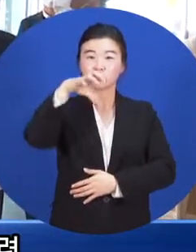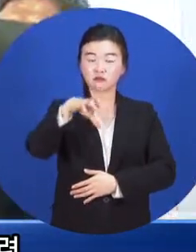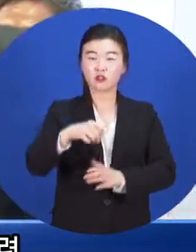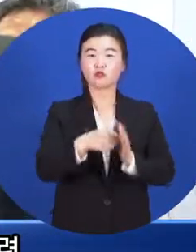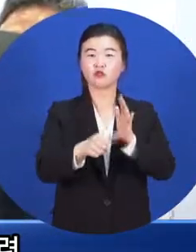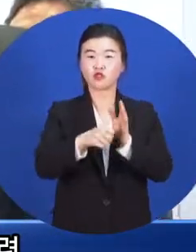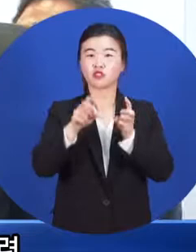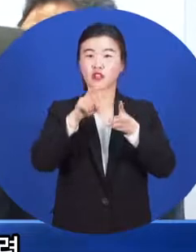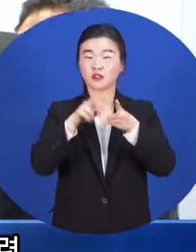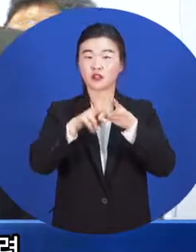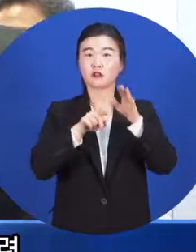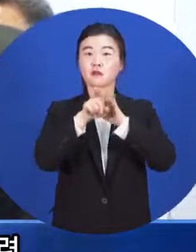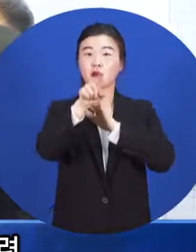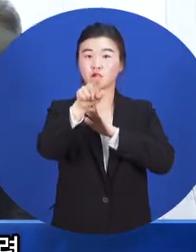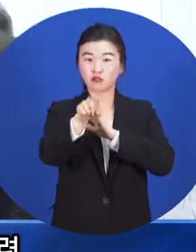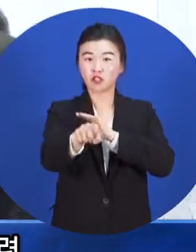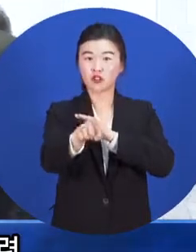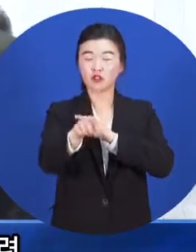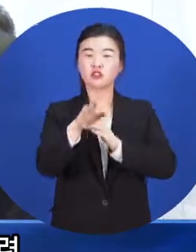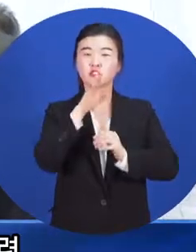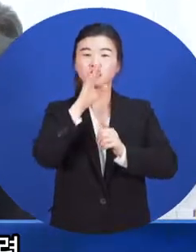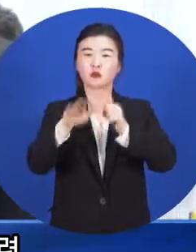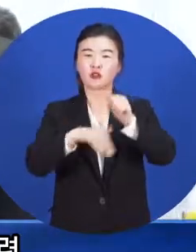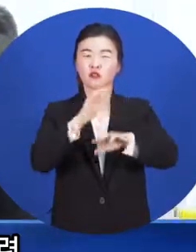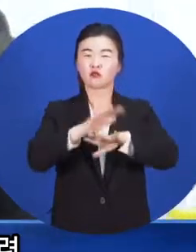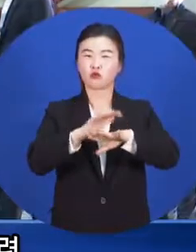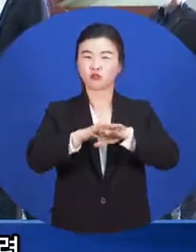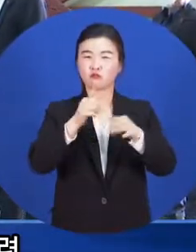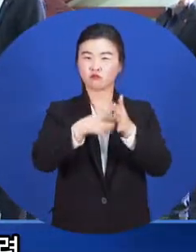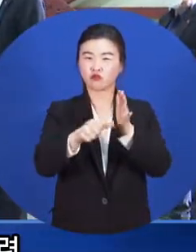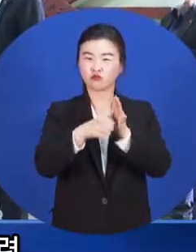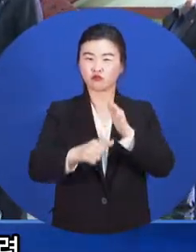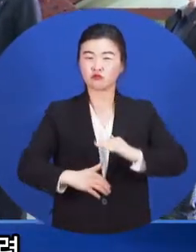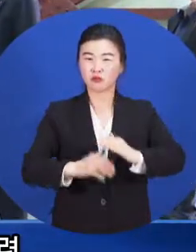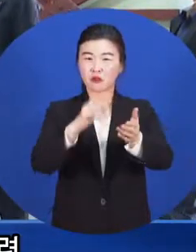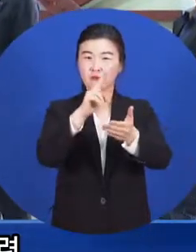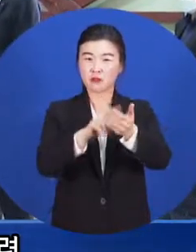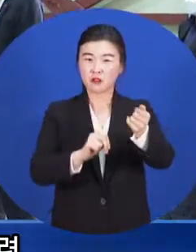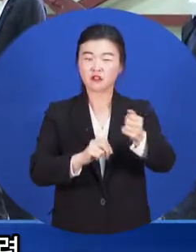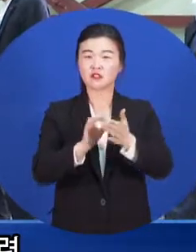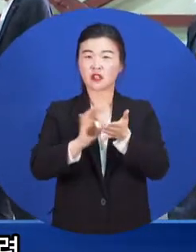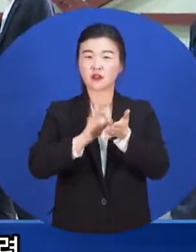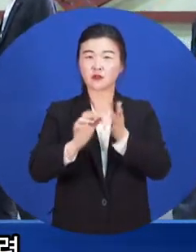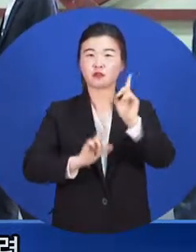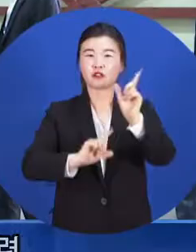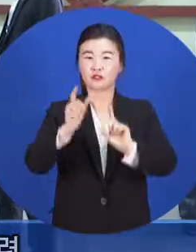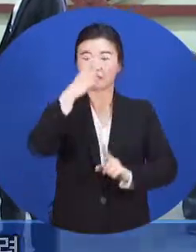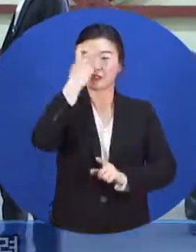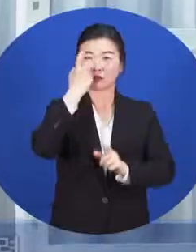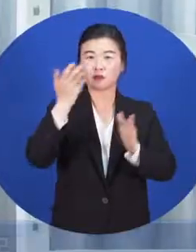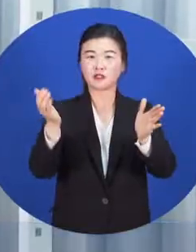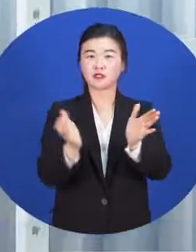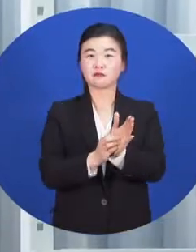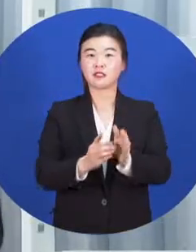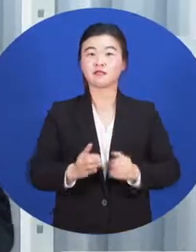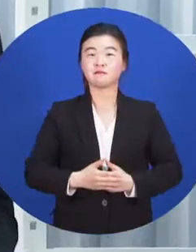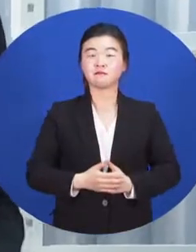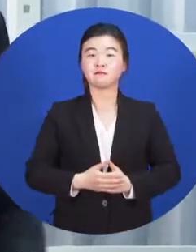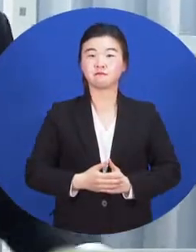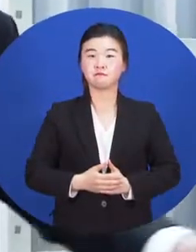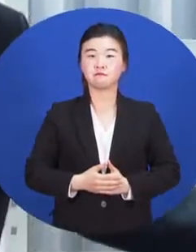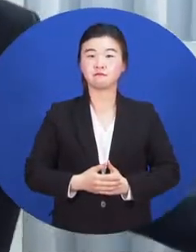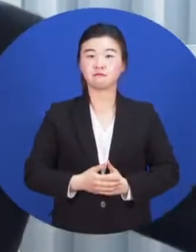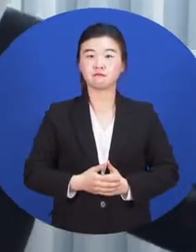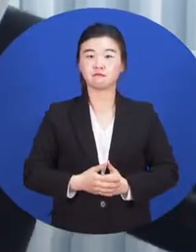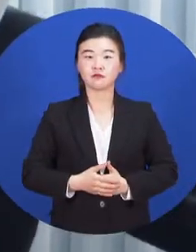및 물류센터를 방문하여 친환경 농산물 유통과정 및 소비 현황 등을 점검했습니다.